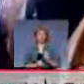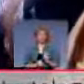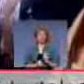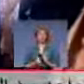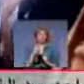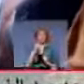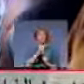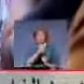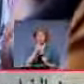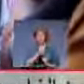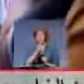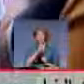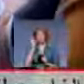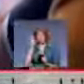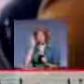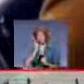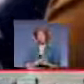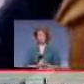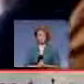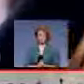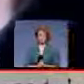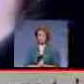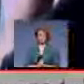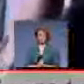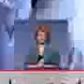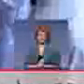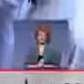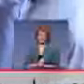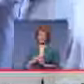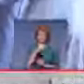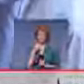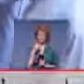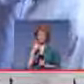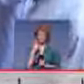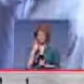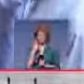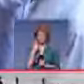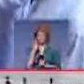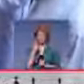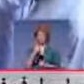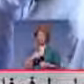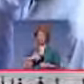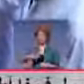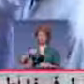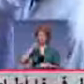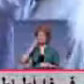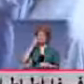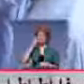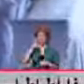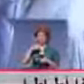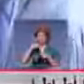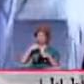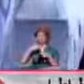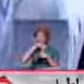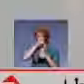كده والله المستعان. طيب استاذ شيخ يوسف ان شاء الله باذن الله تعالى انا هارقي ان شاء الله ونرش البيت مات القران باذن